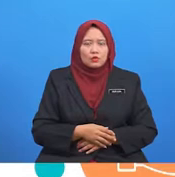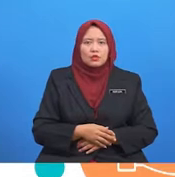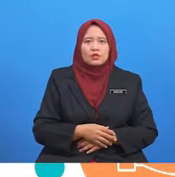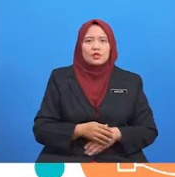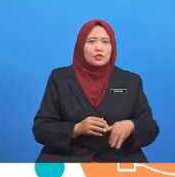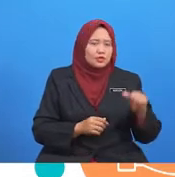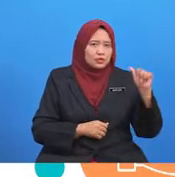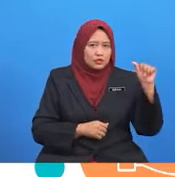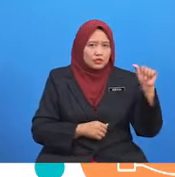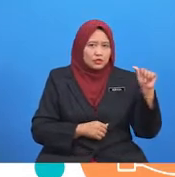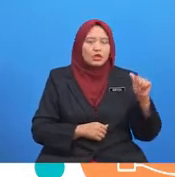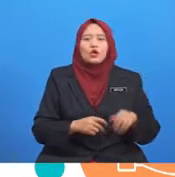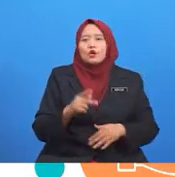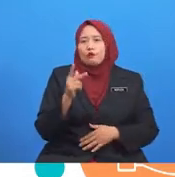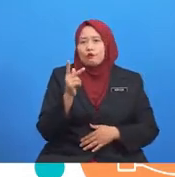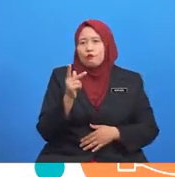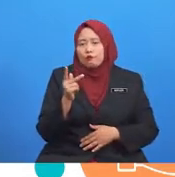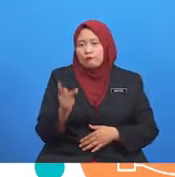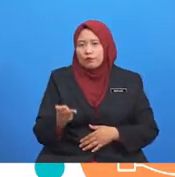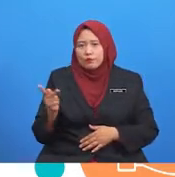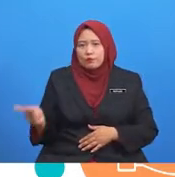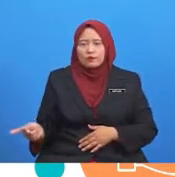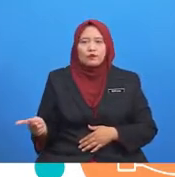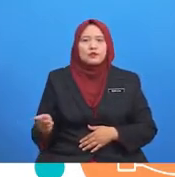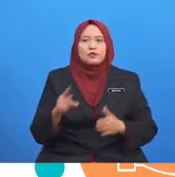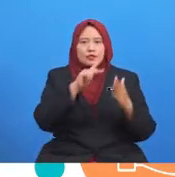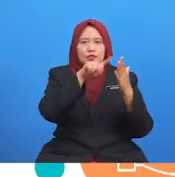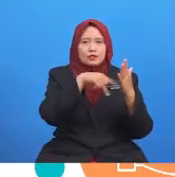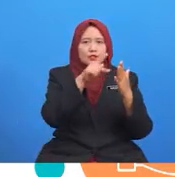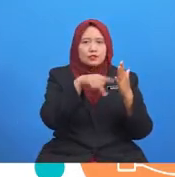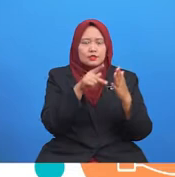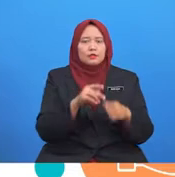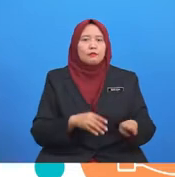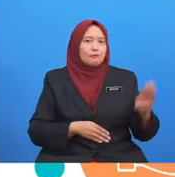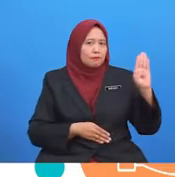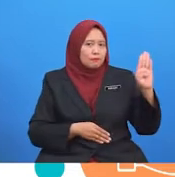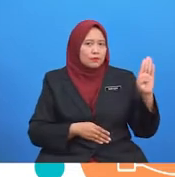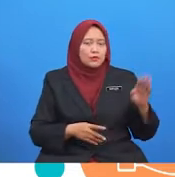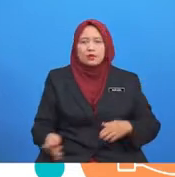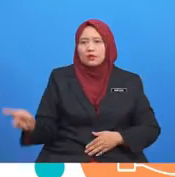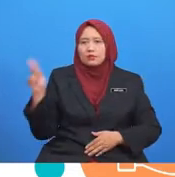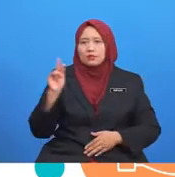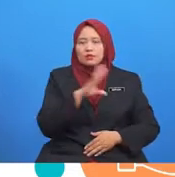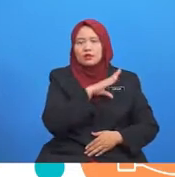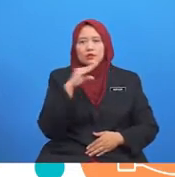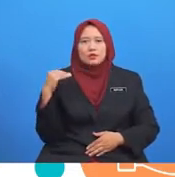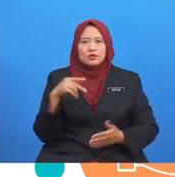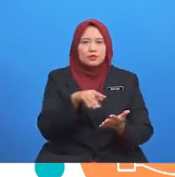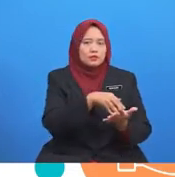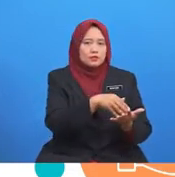A. Produk kajian, B. Kekuatan dan kelemahan,